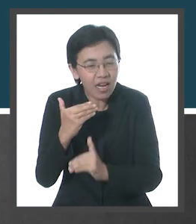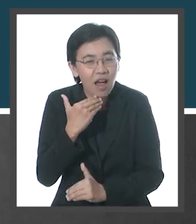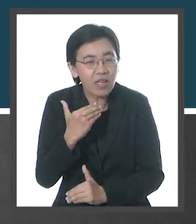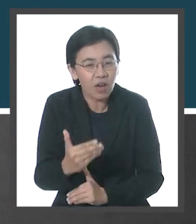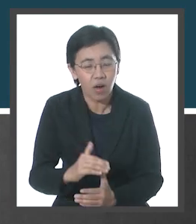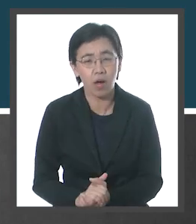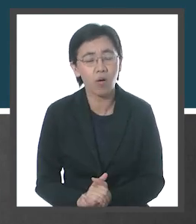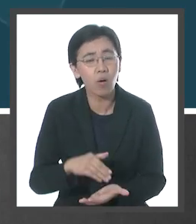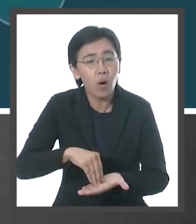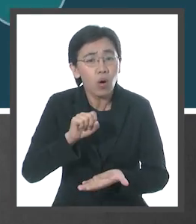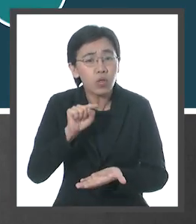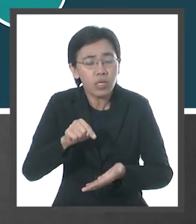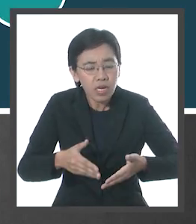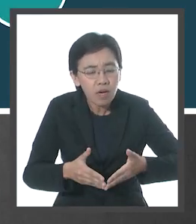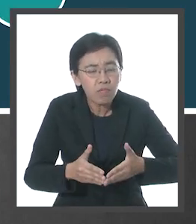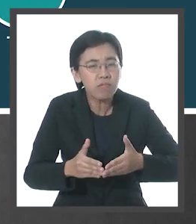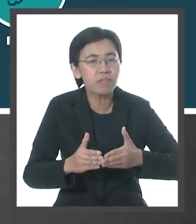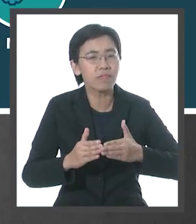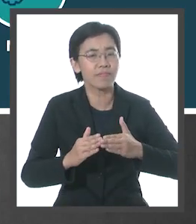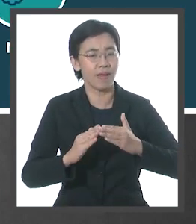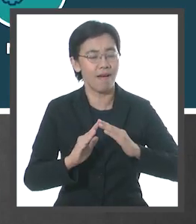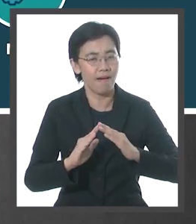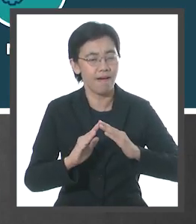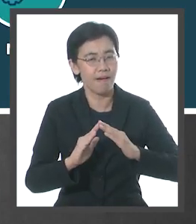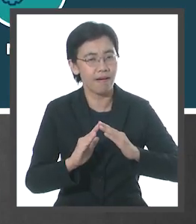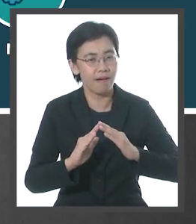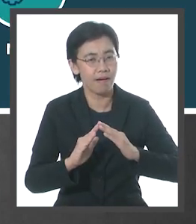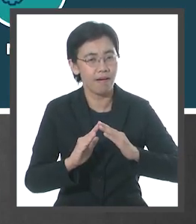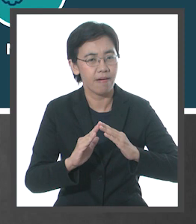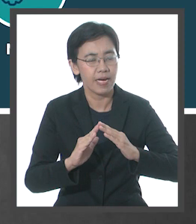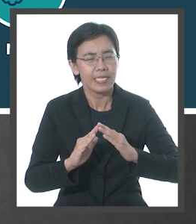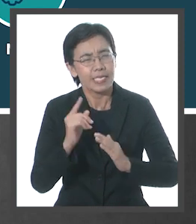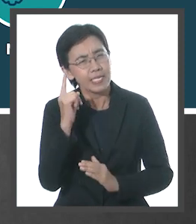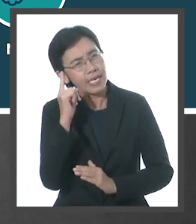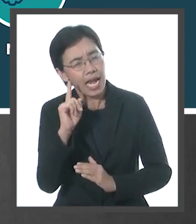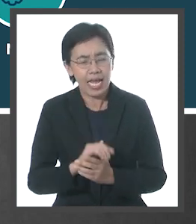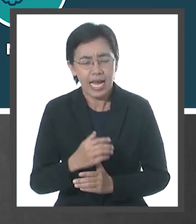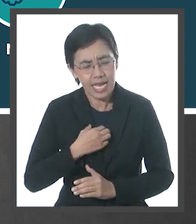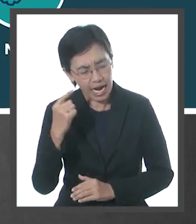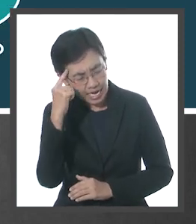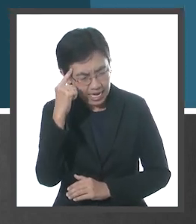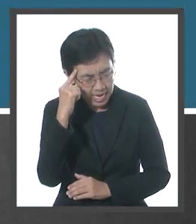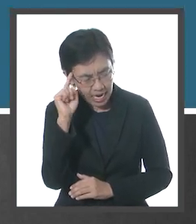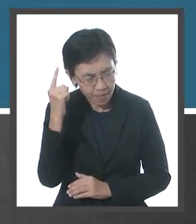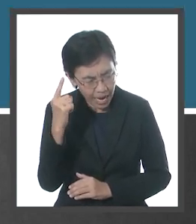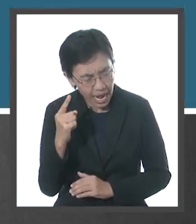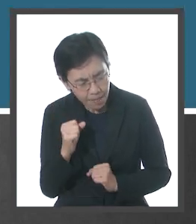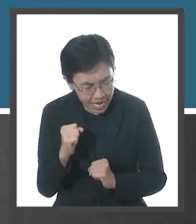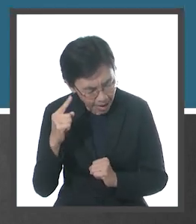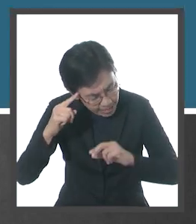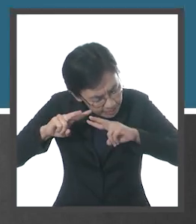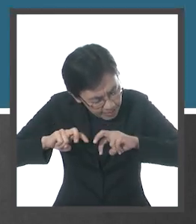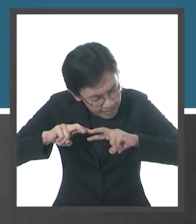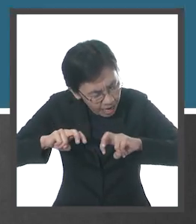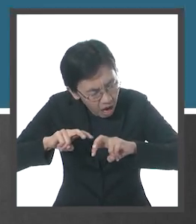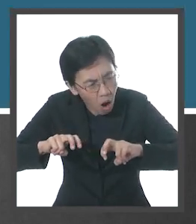ริงศูนย์นี้เป็นศูนย์ที่ตั้งขึ้นมาเพื่อหาต้องเรียกว่าหานวัตกรรมหรือหาคำตอบกับช่องว่